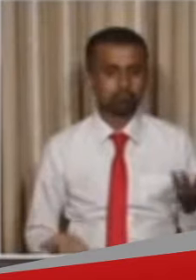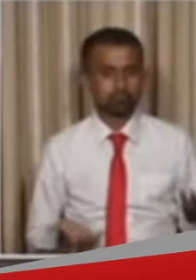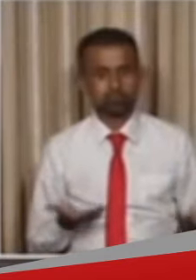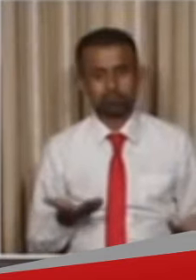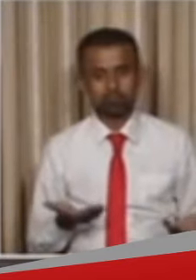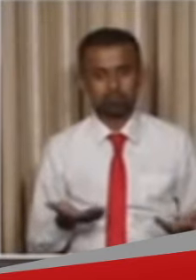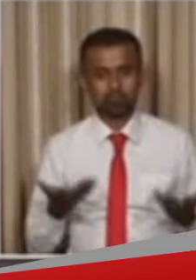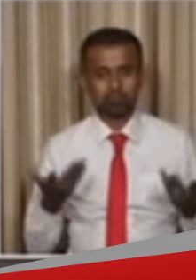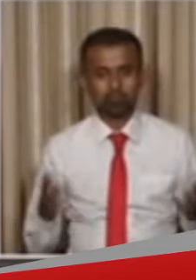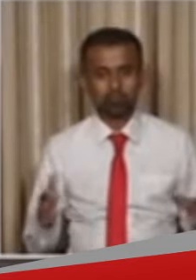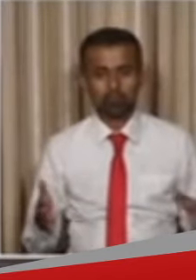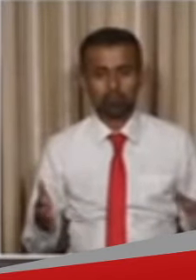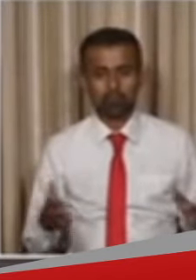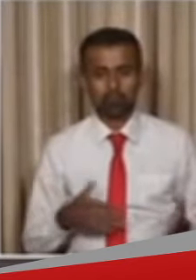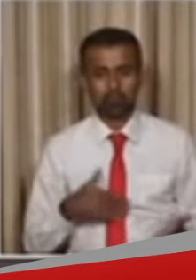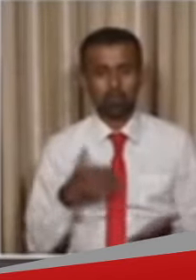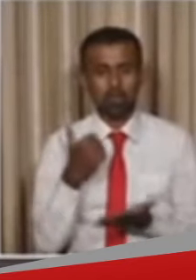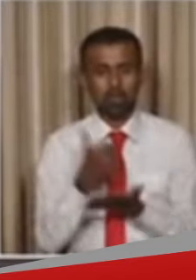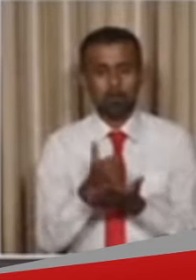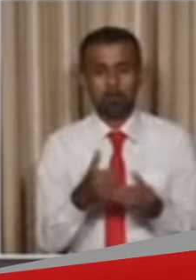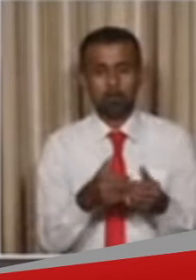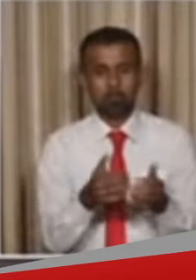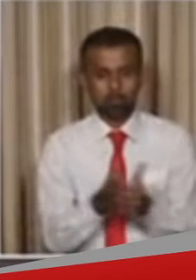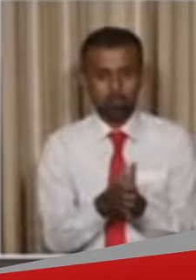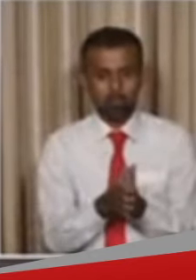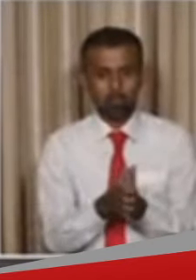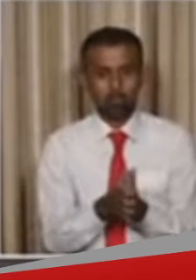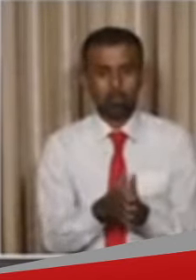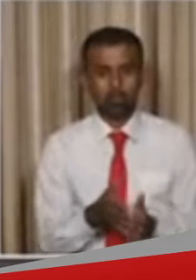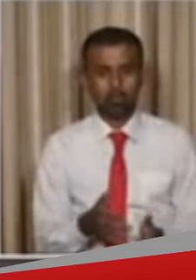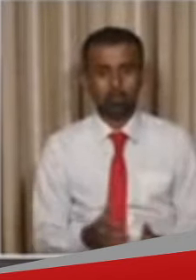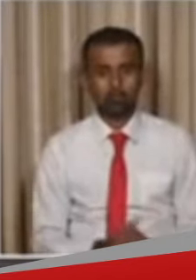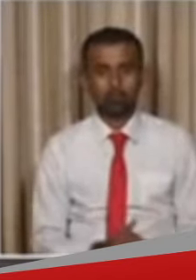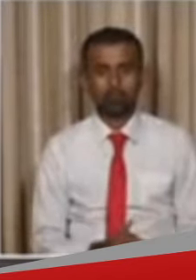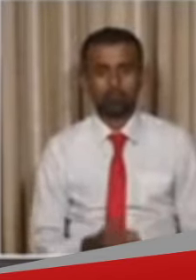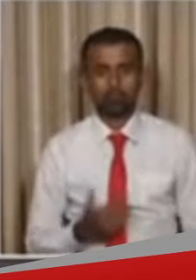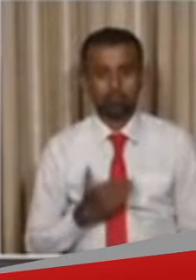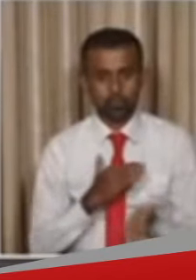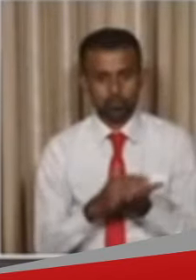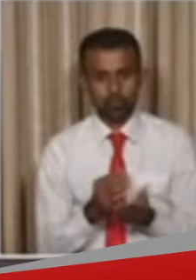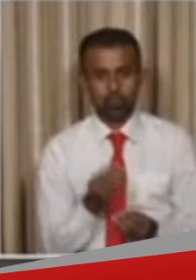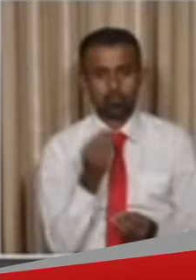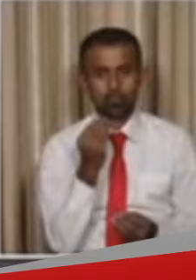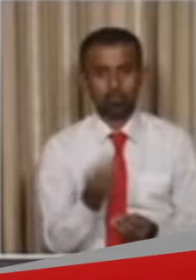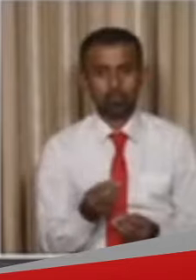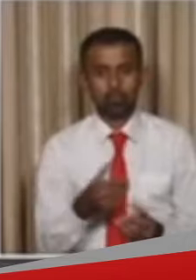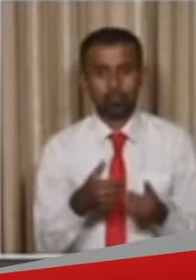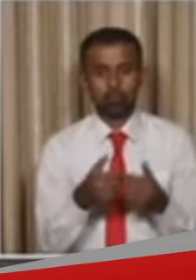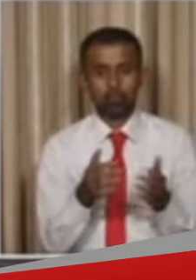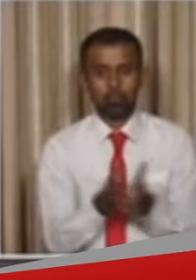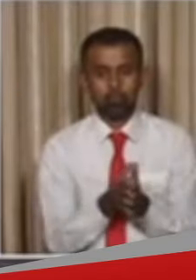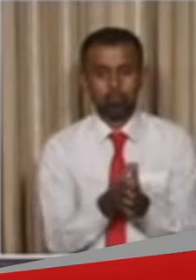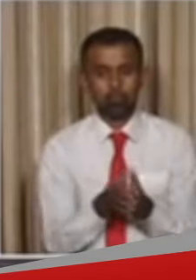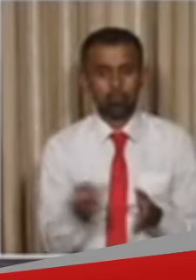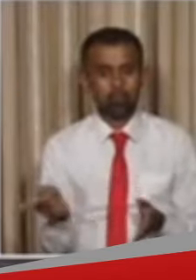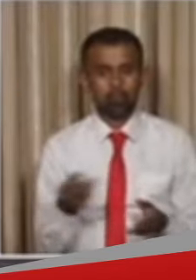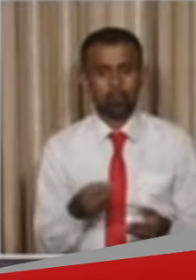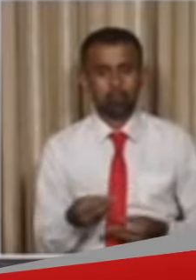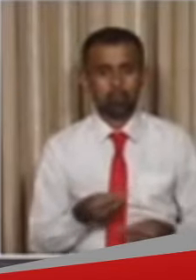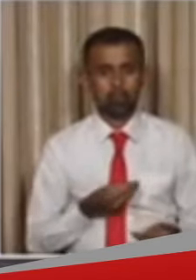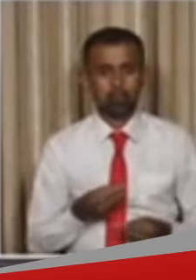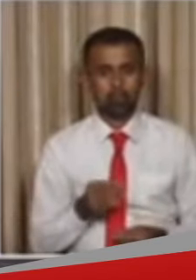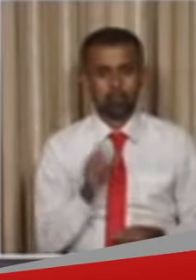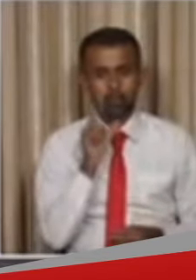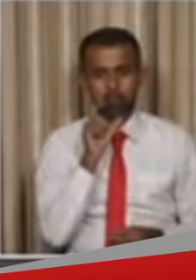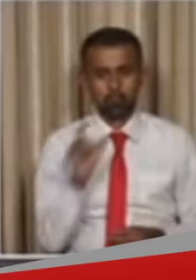ඉන්නේ. අපේ මහබැංකුව ස්වාධීන කරන්න අපි දායක වුණා. මහබැංකුවෙන් මේ ගනුදෙනුව පිළිබඳව අවධානය